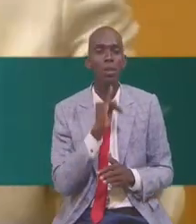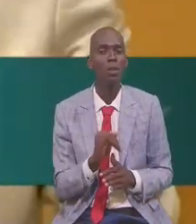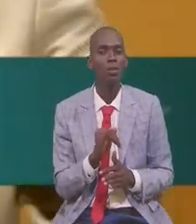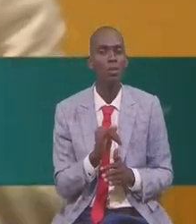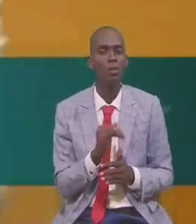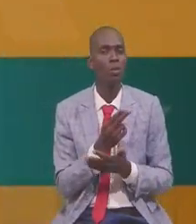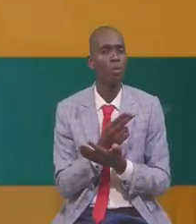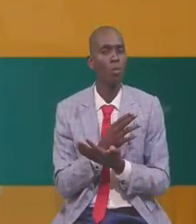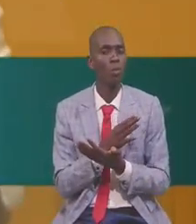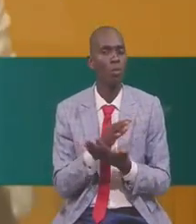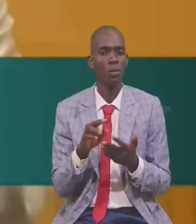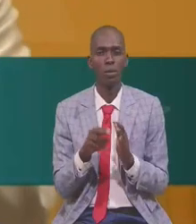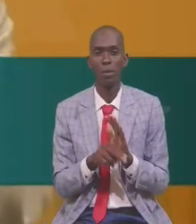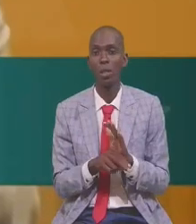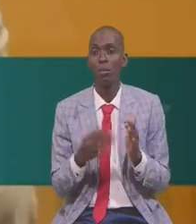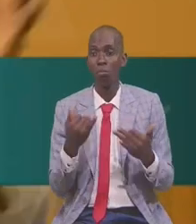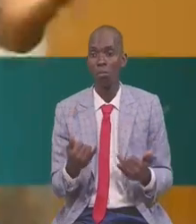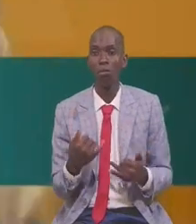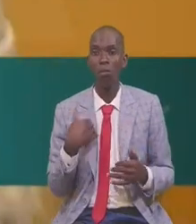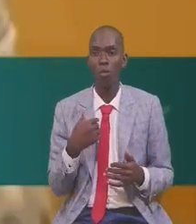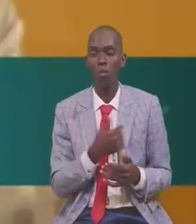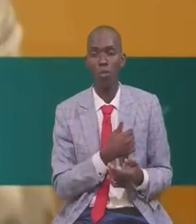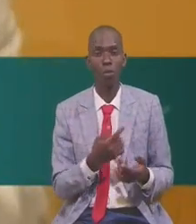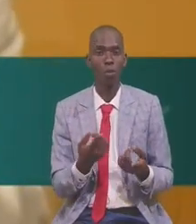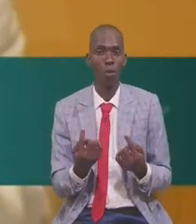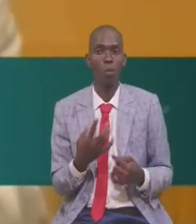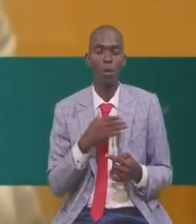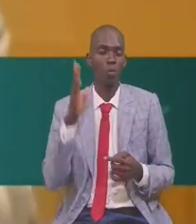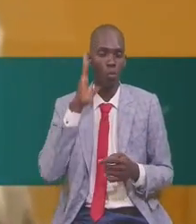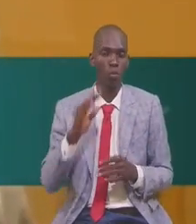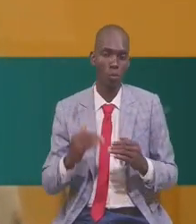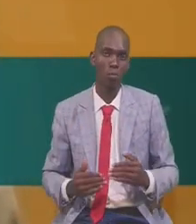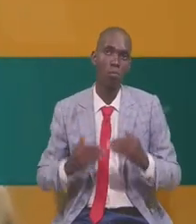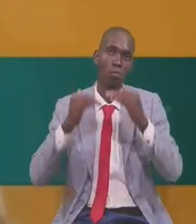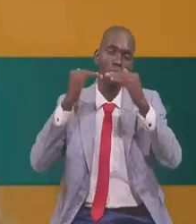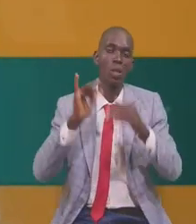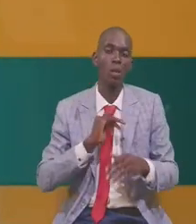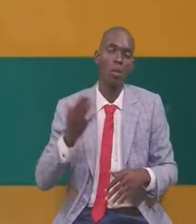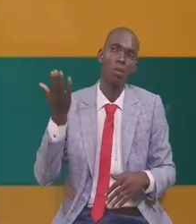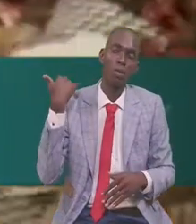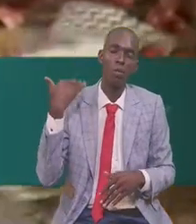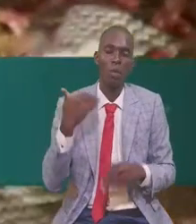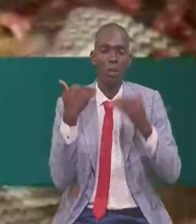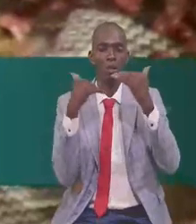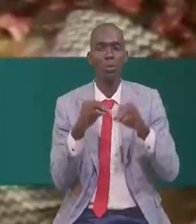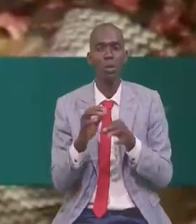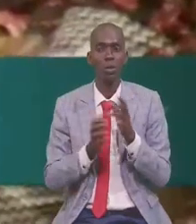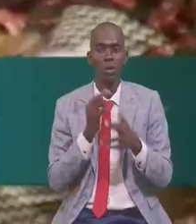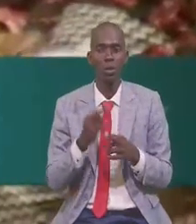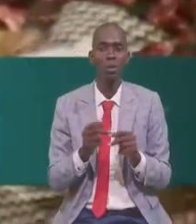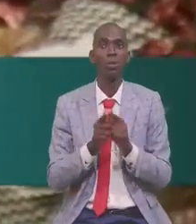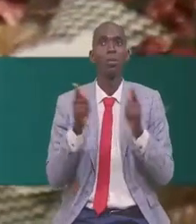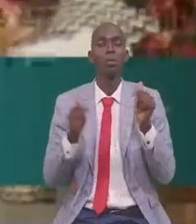nous voyons, nous voulons dépasser nos limites passées. La puissance, une plus grande puissance, une plus grande